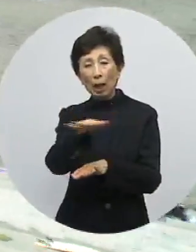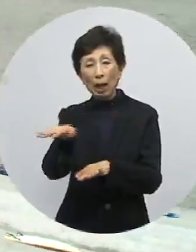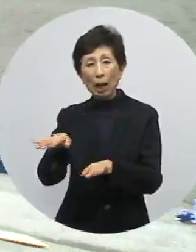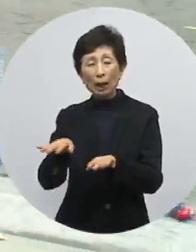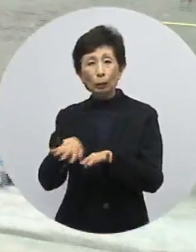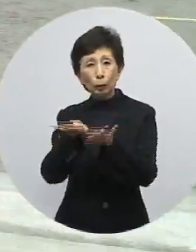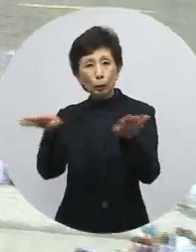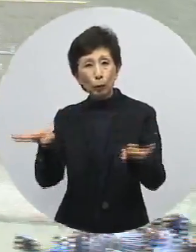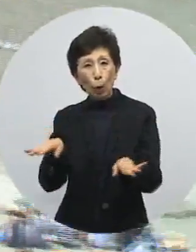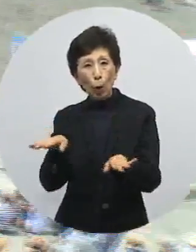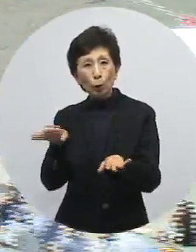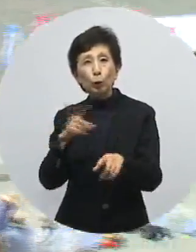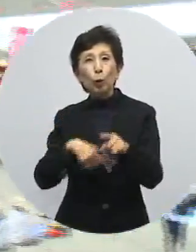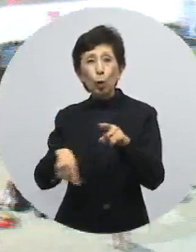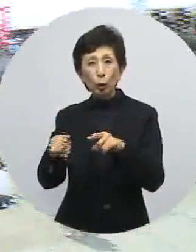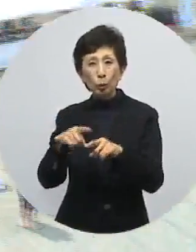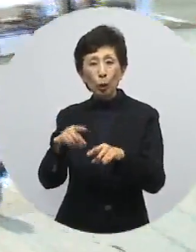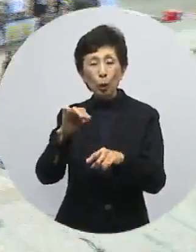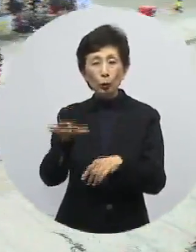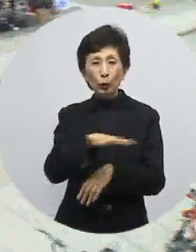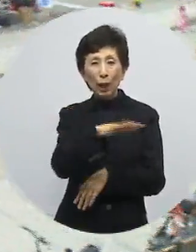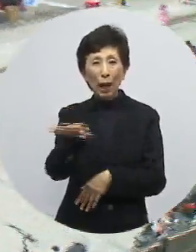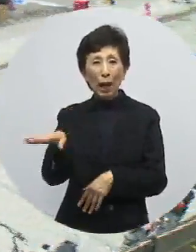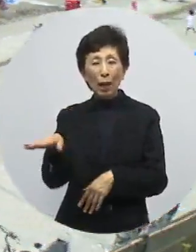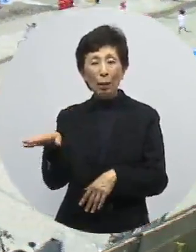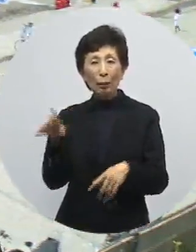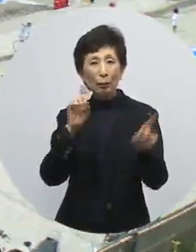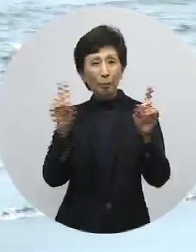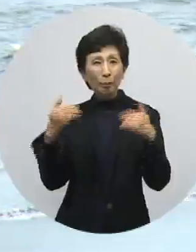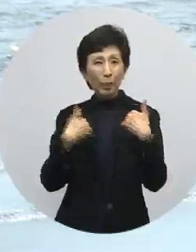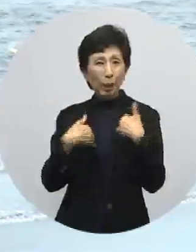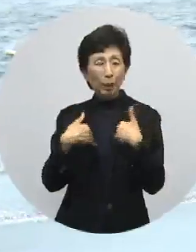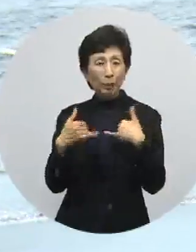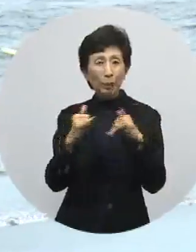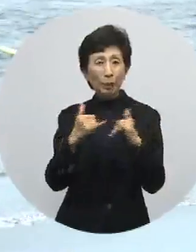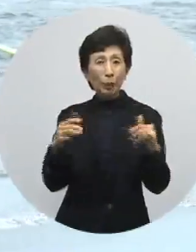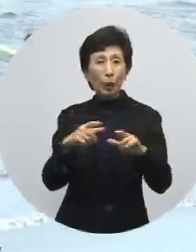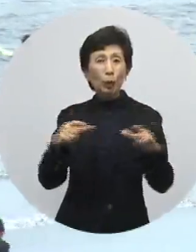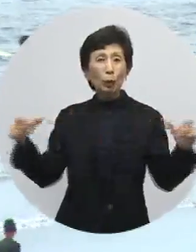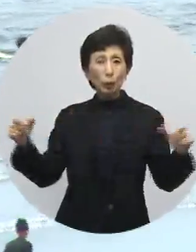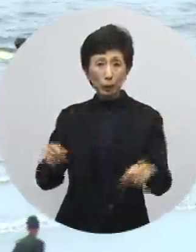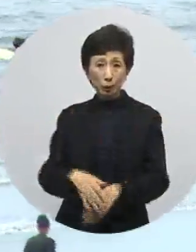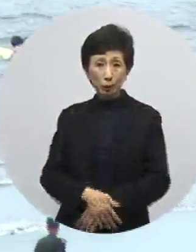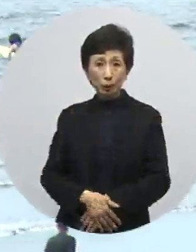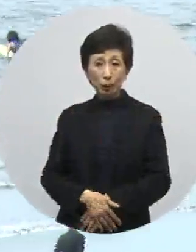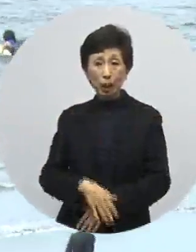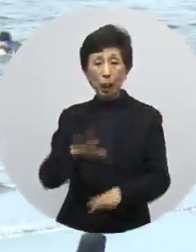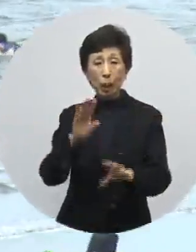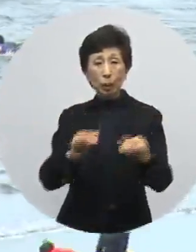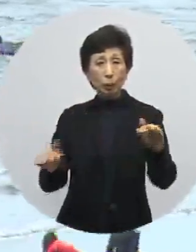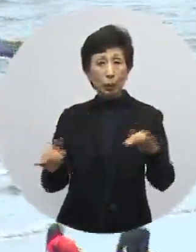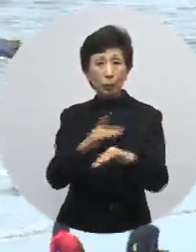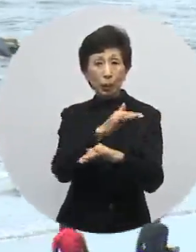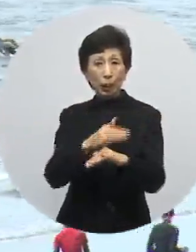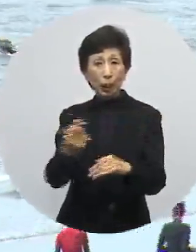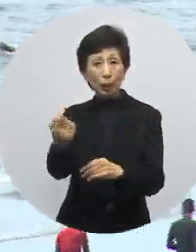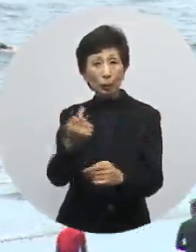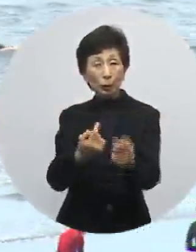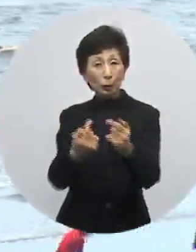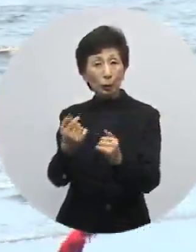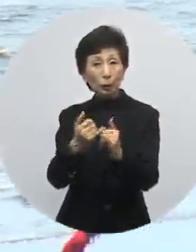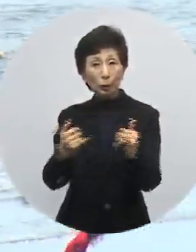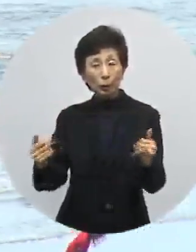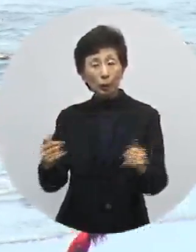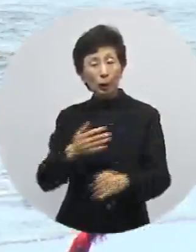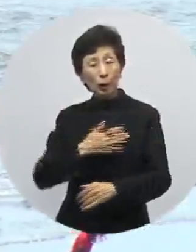砂浜での楽しみを満喫する人が増えたとのこと。そして鵠沼海岸に来る人たちには心地よ